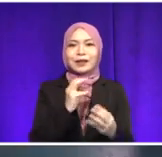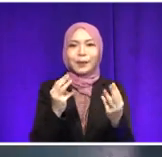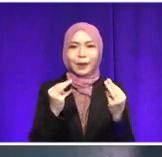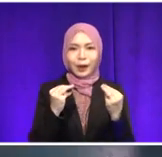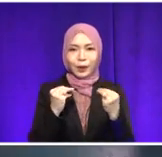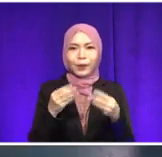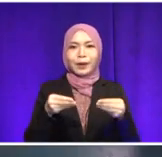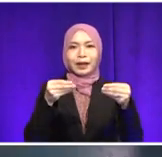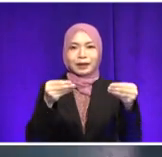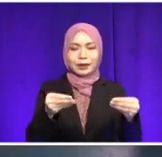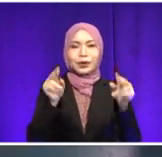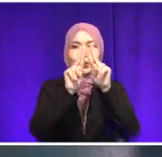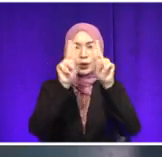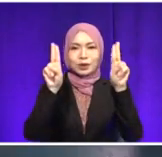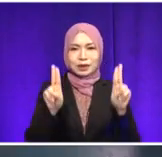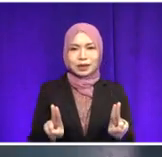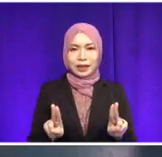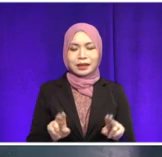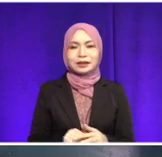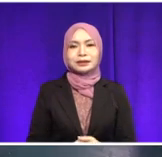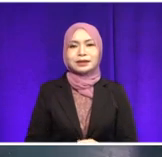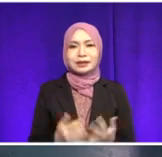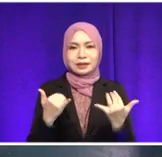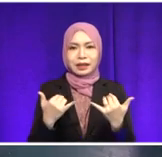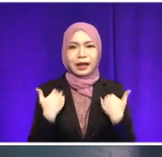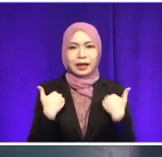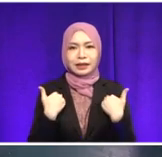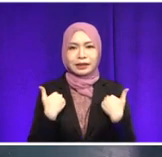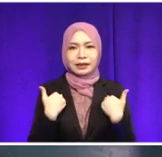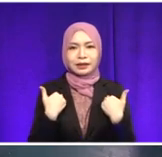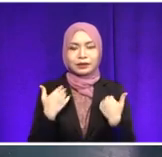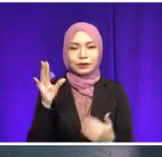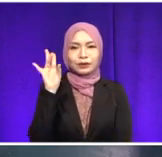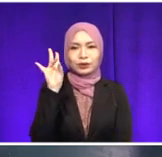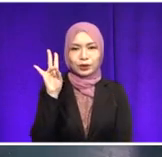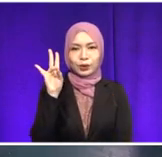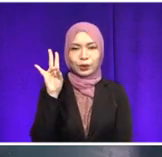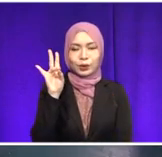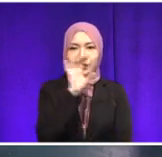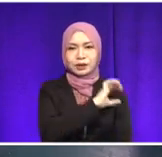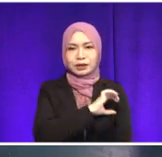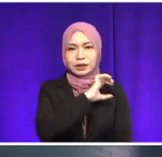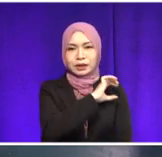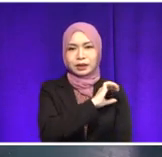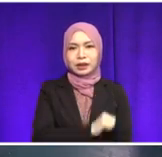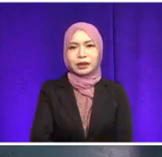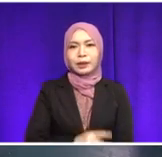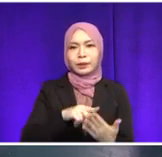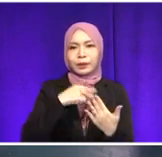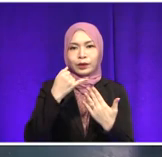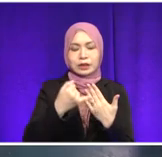Oke jadi tadi kita ada 7 Oke kita ada 7 ee ciri Project brief